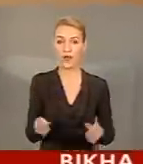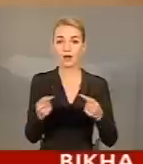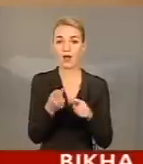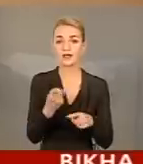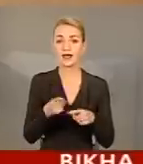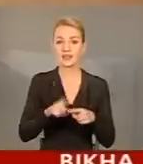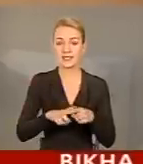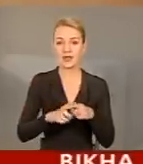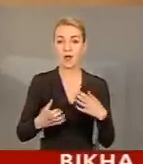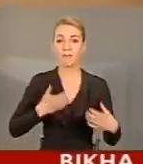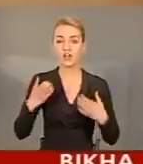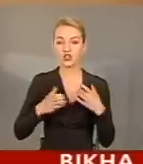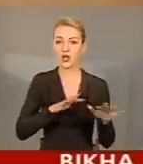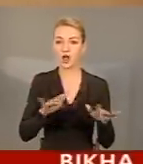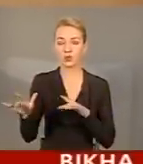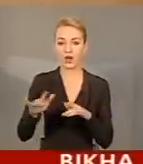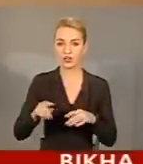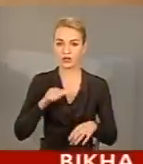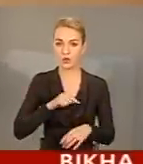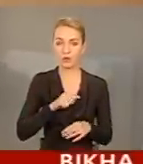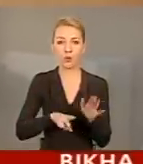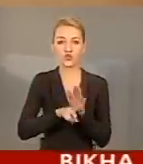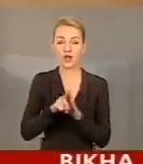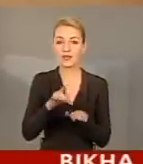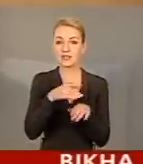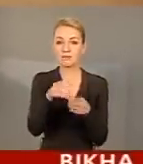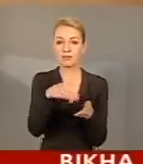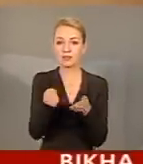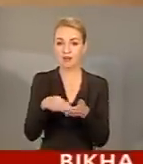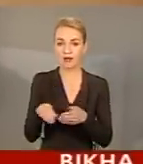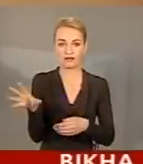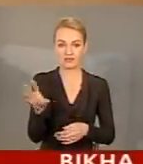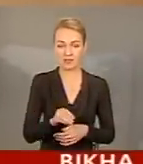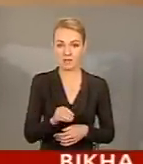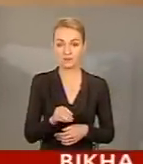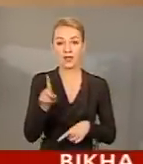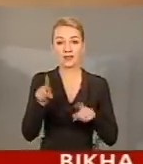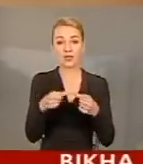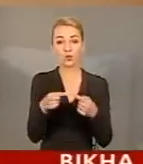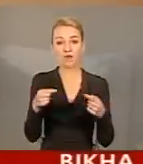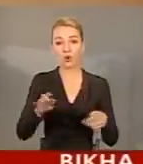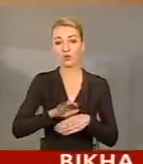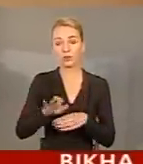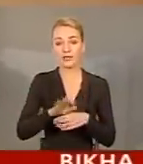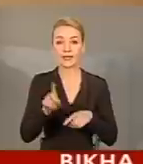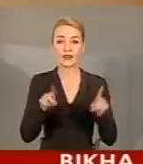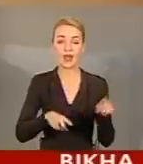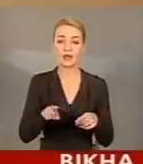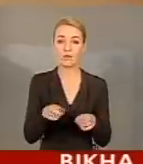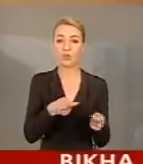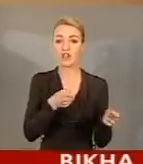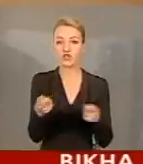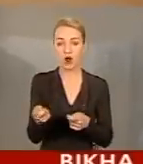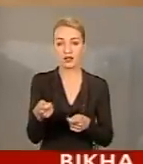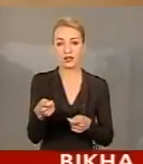якраз на цих панічних ажіотажних настроях, і почали змітати все з полиць, деякі товаровиробники, деякі постачальники, в